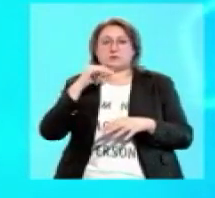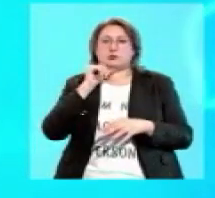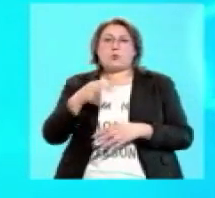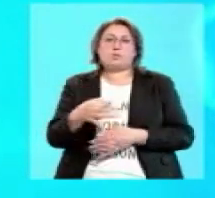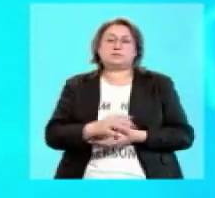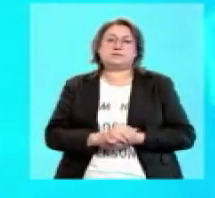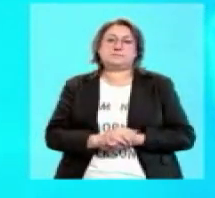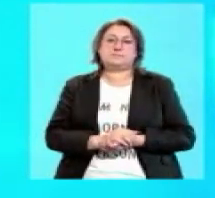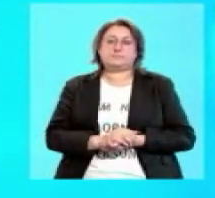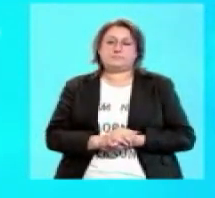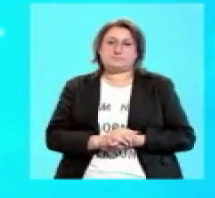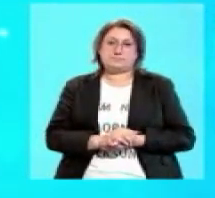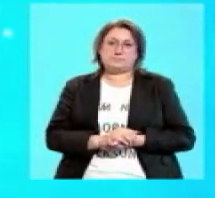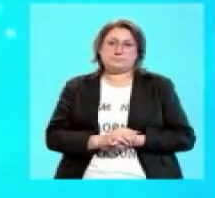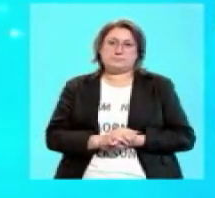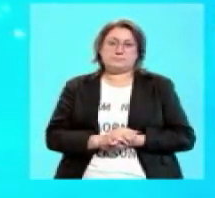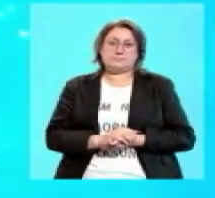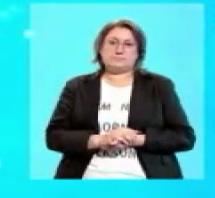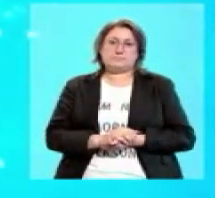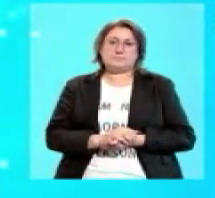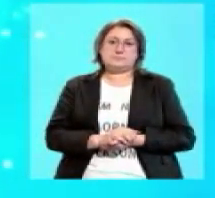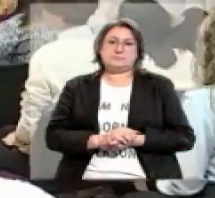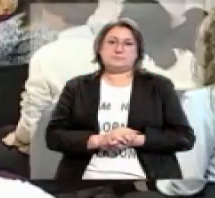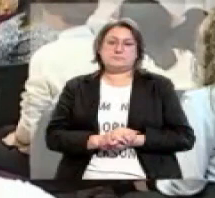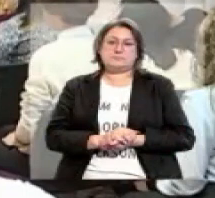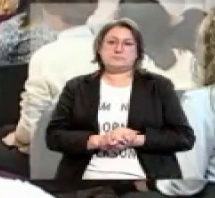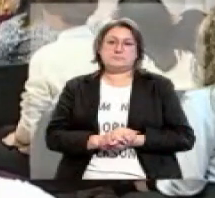Кустанайской области. Подробности в нашем следующем материале.